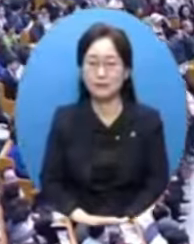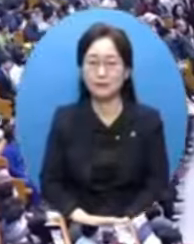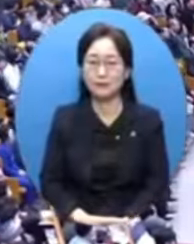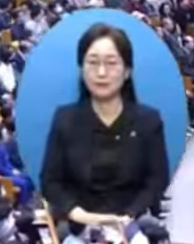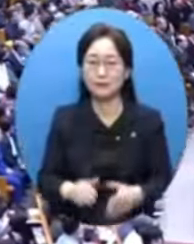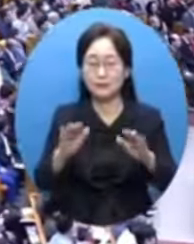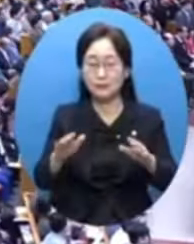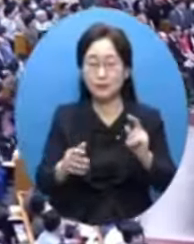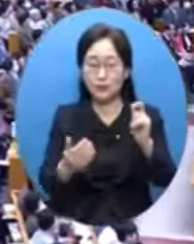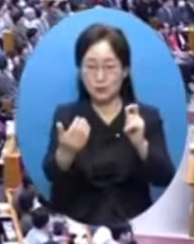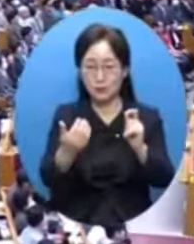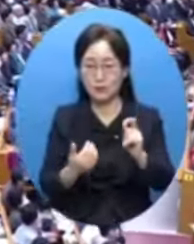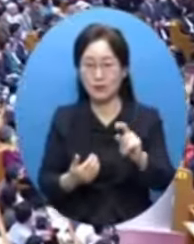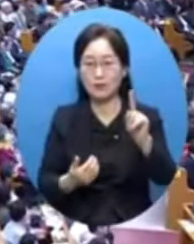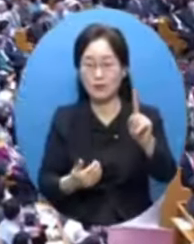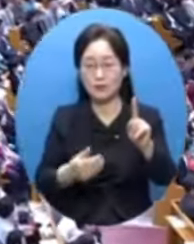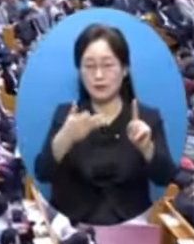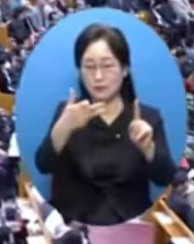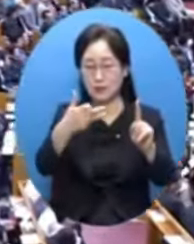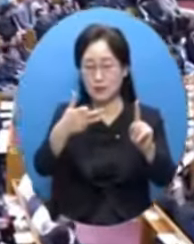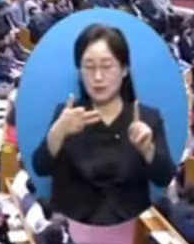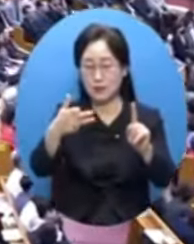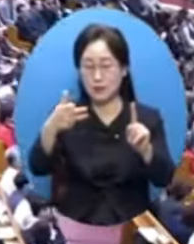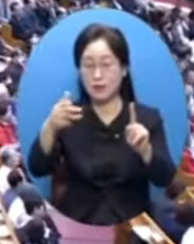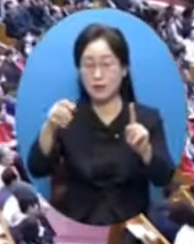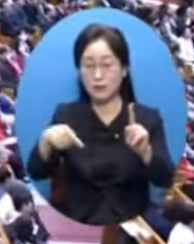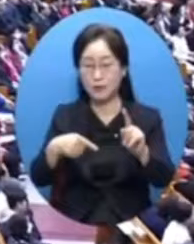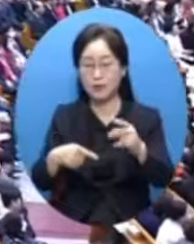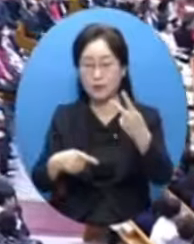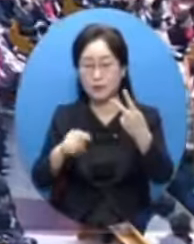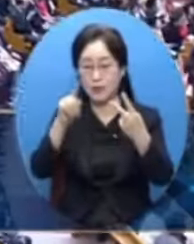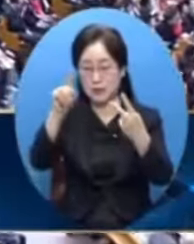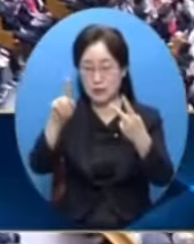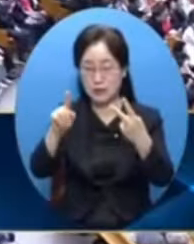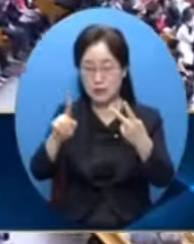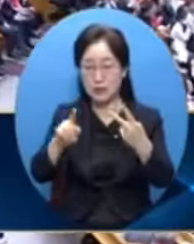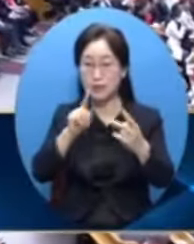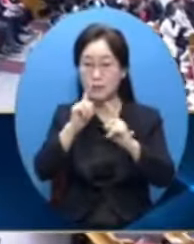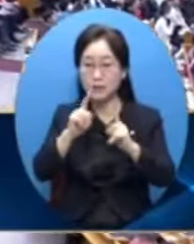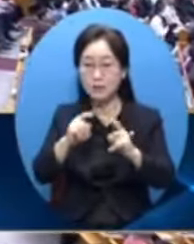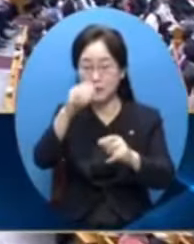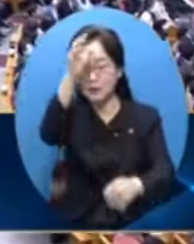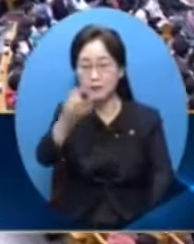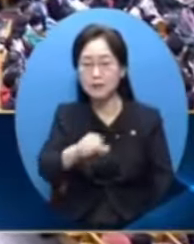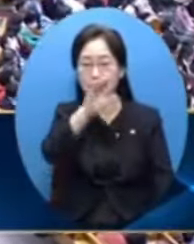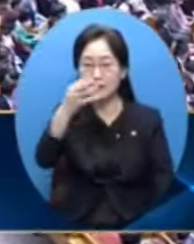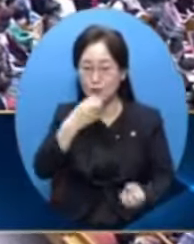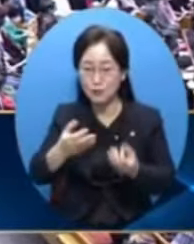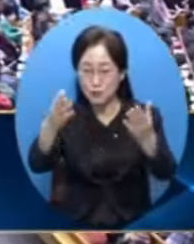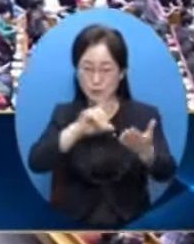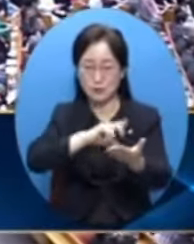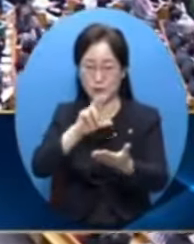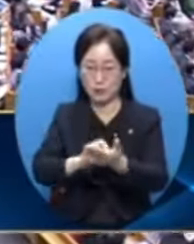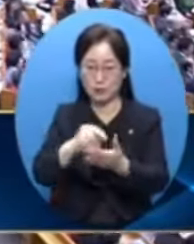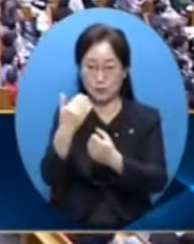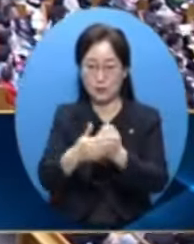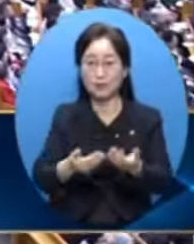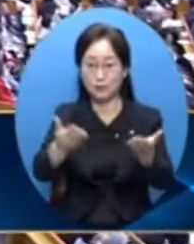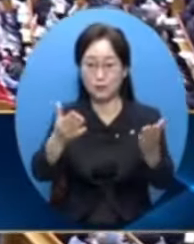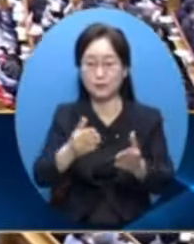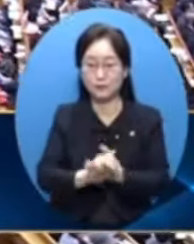오늘 저는 고린도전서 1장 18절, 2장 1절 이런 말씀을 가지고 십자가의 축복 이 같은 제목으로 함께 말씀 은혜를 나누기